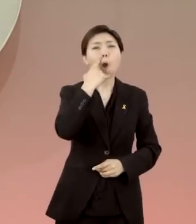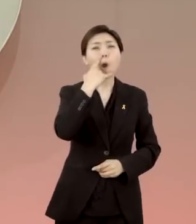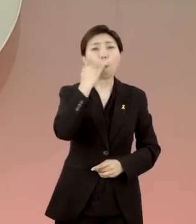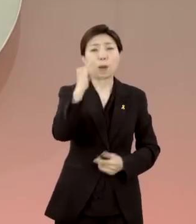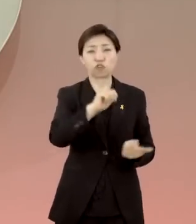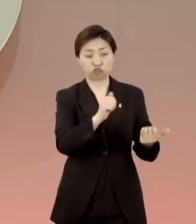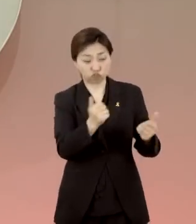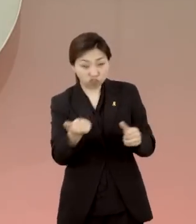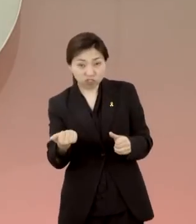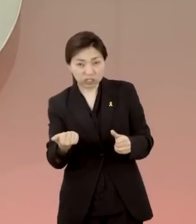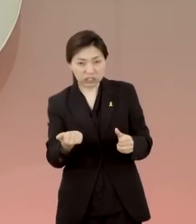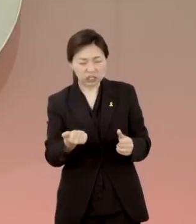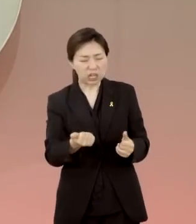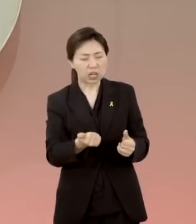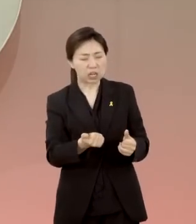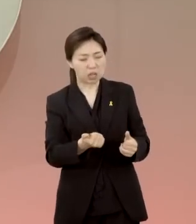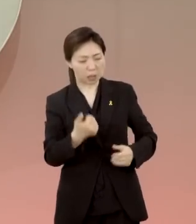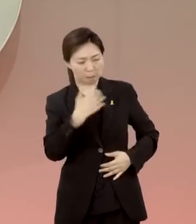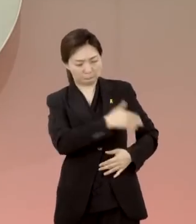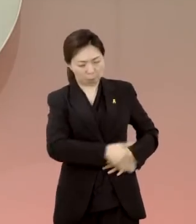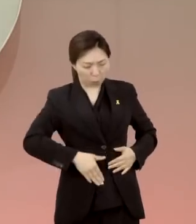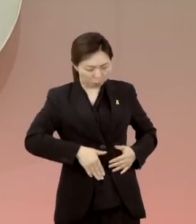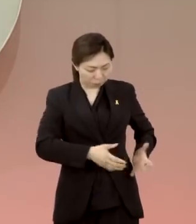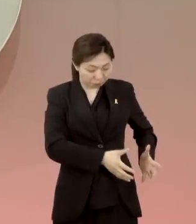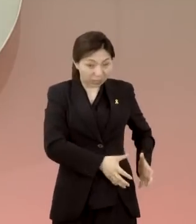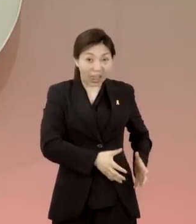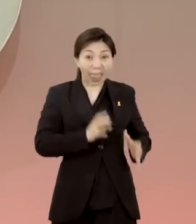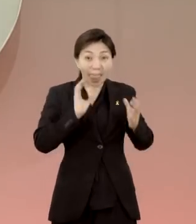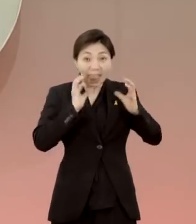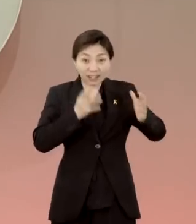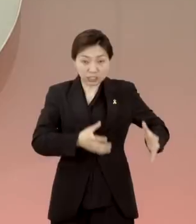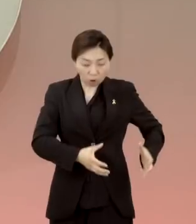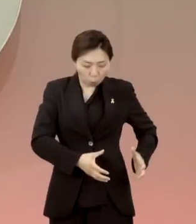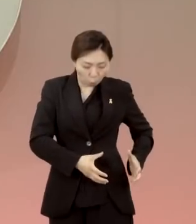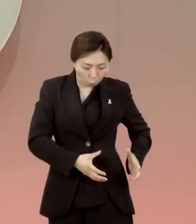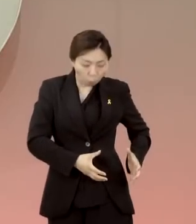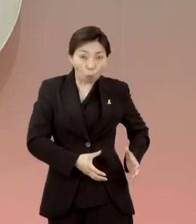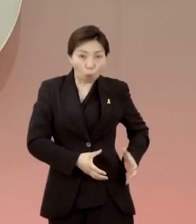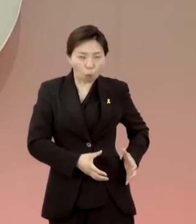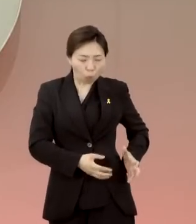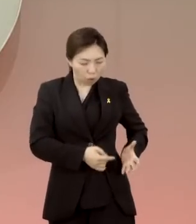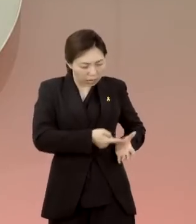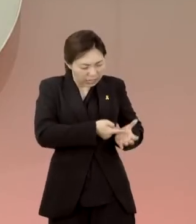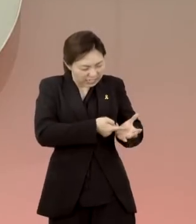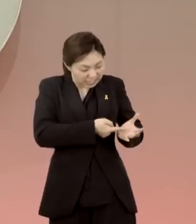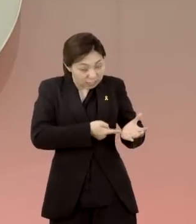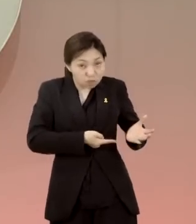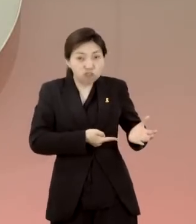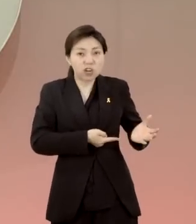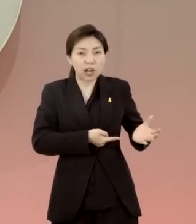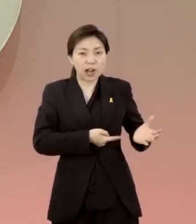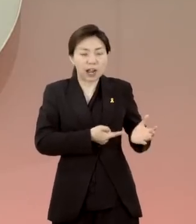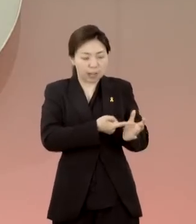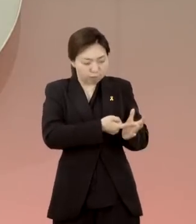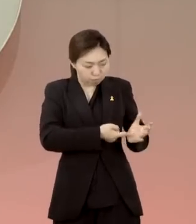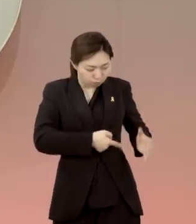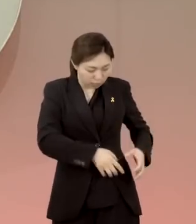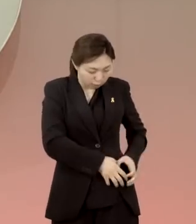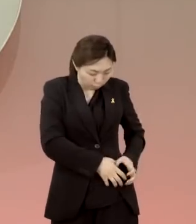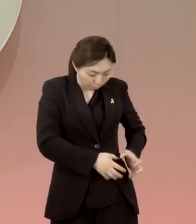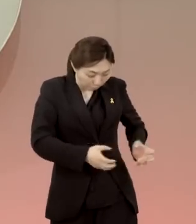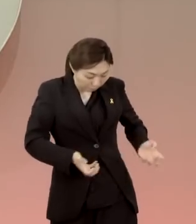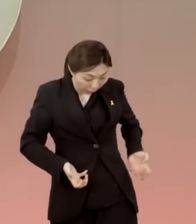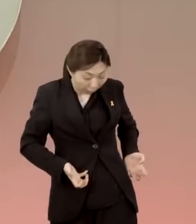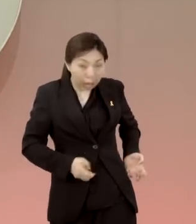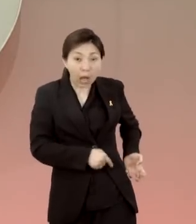목숨이 다한 그 어머니의 배를 아주 조심스럽게 이제 배를 갈라서 딱